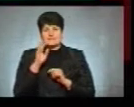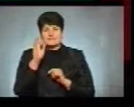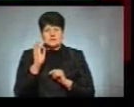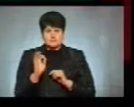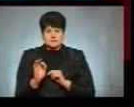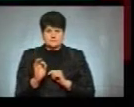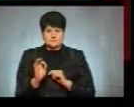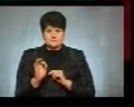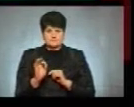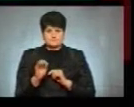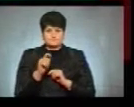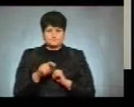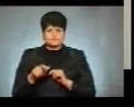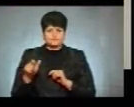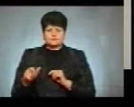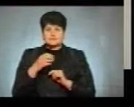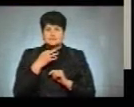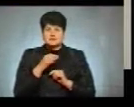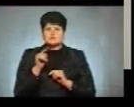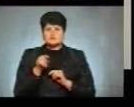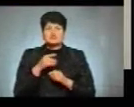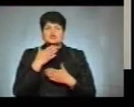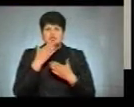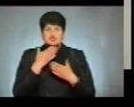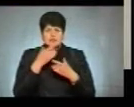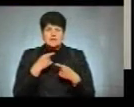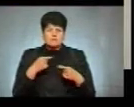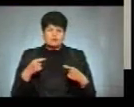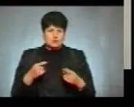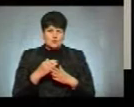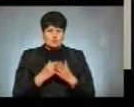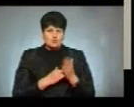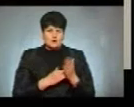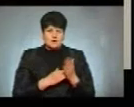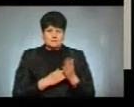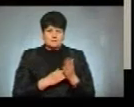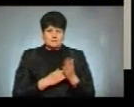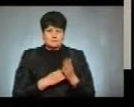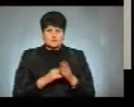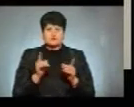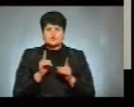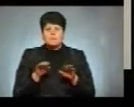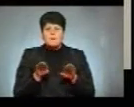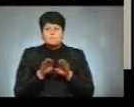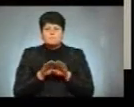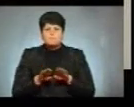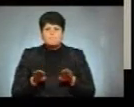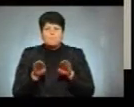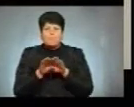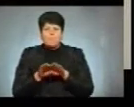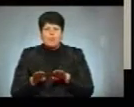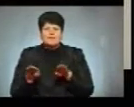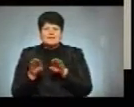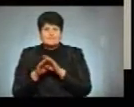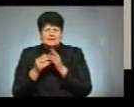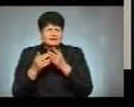3% респондентів сказали, що вони читали будь-яку програму. А щоб порівнювати декілька